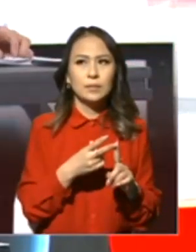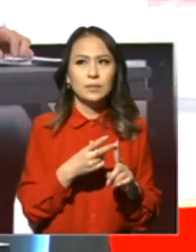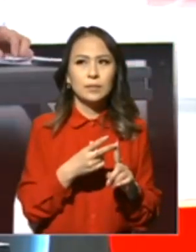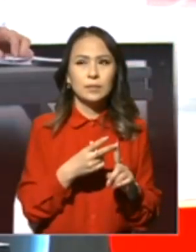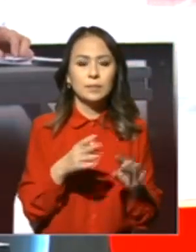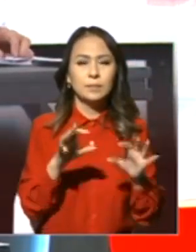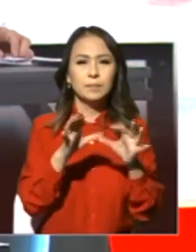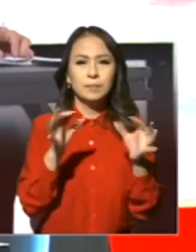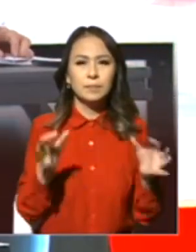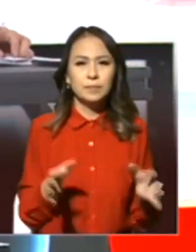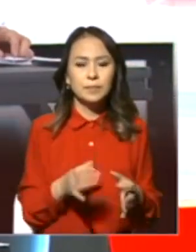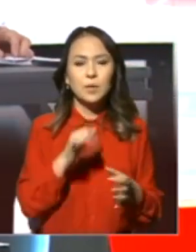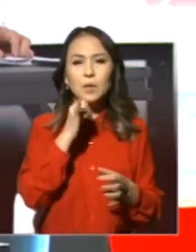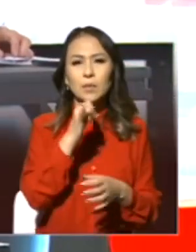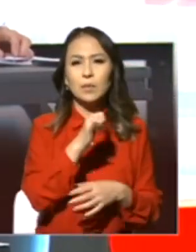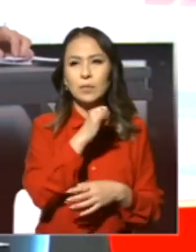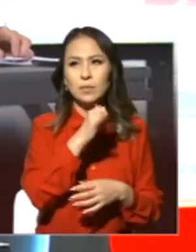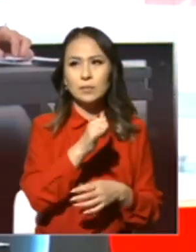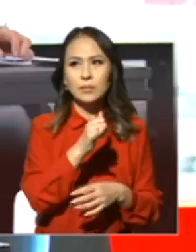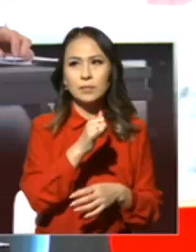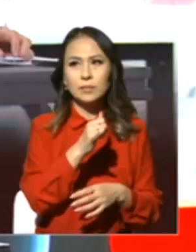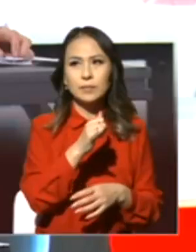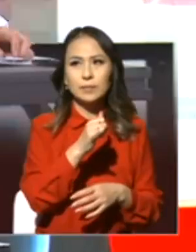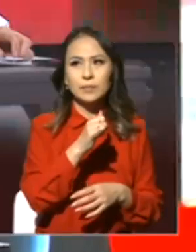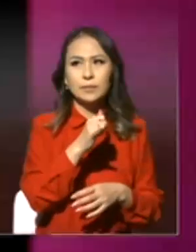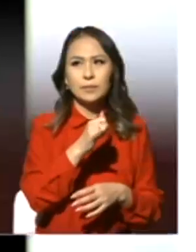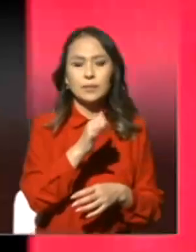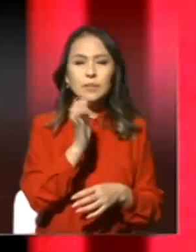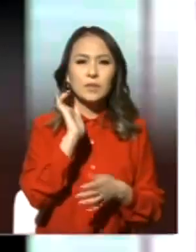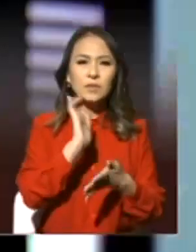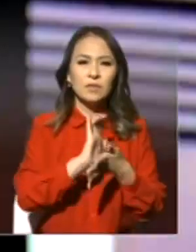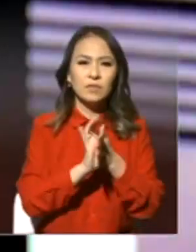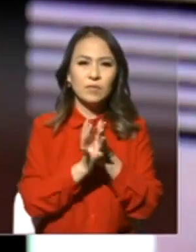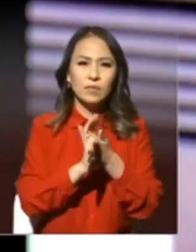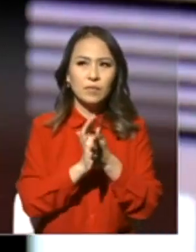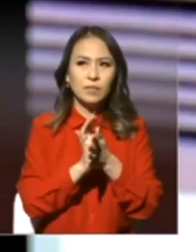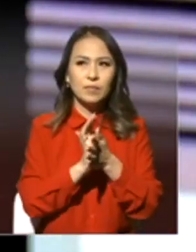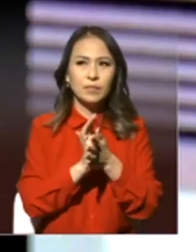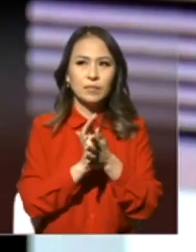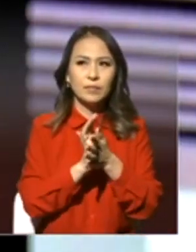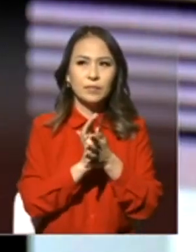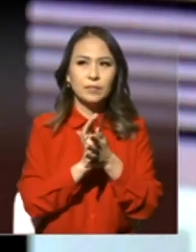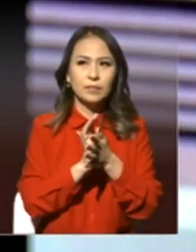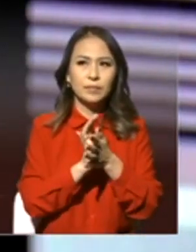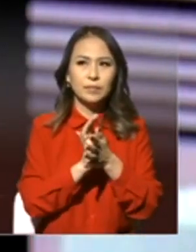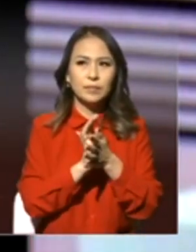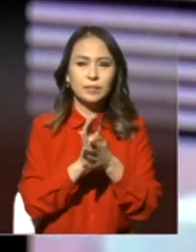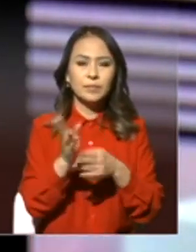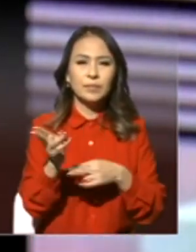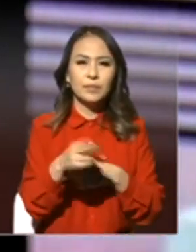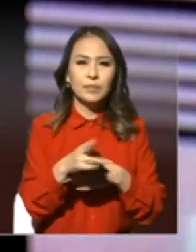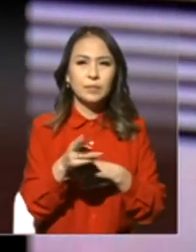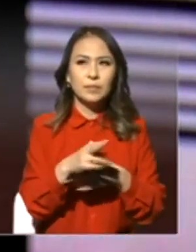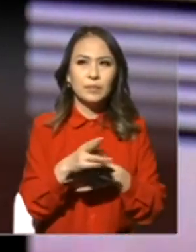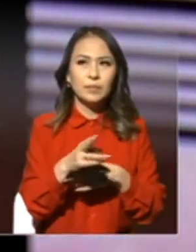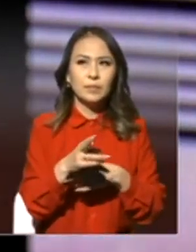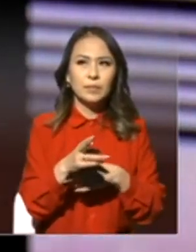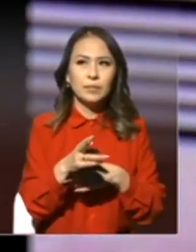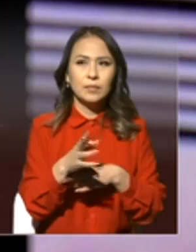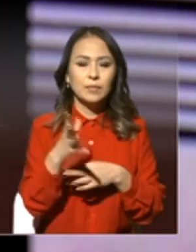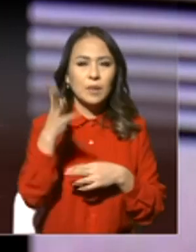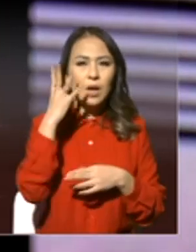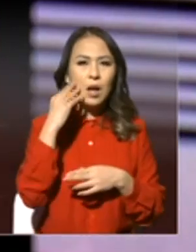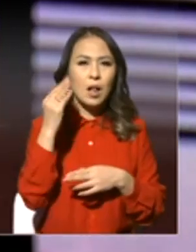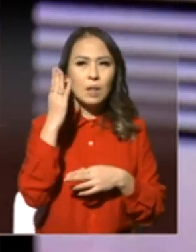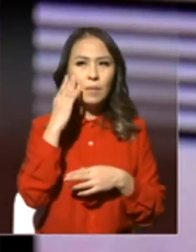шұжық өнімдері. Үшіншіден жаңағы ірімшік пен сүзбе. Төртіншіден балық өнімдері және алма